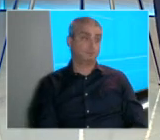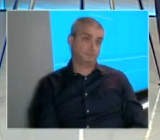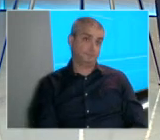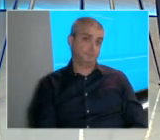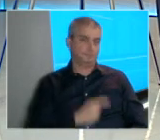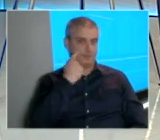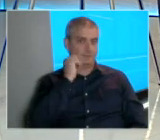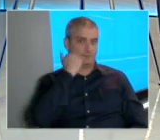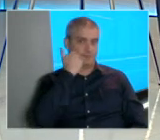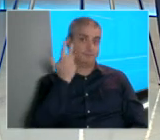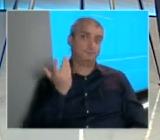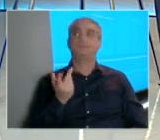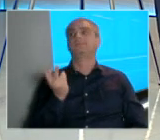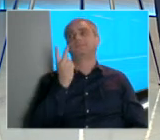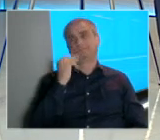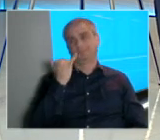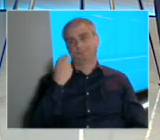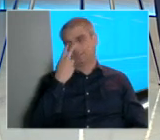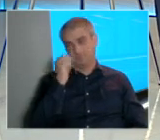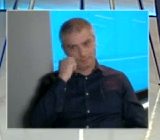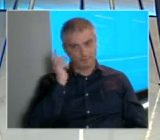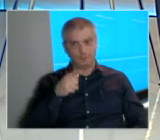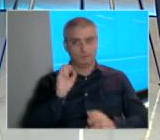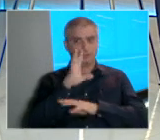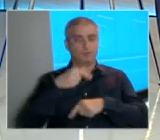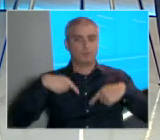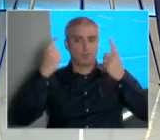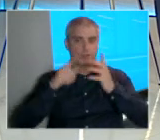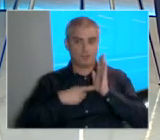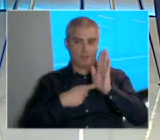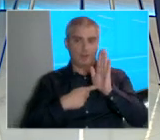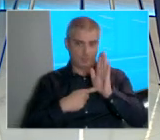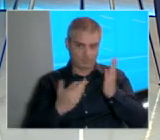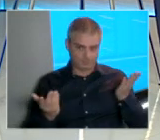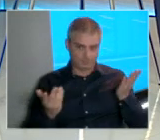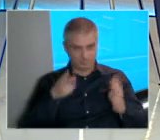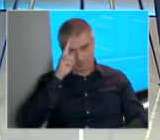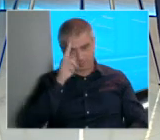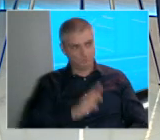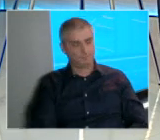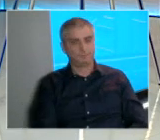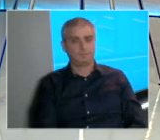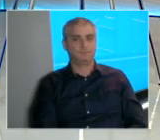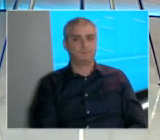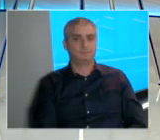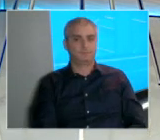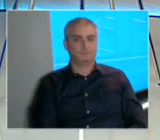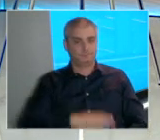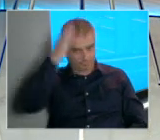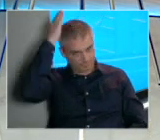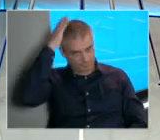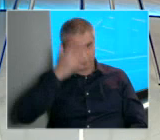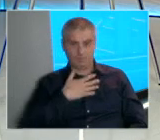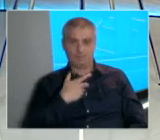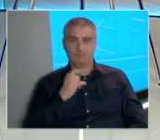מחר? בוודאי, נראה מחר, והנה פה גם שידורים מיוחדים כל היום להראות מהליכוד. אז נפתלי בנט רץ